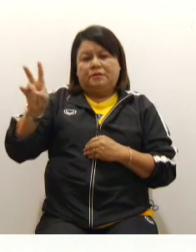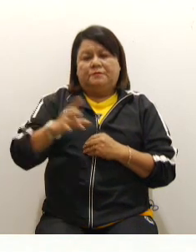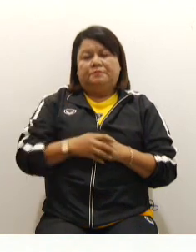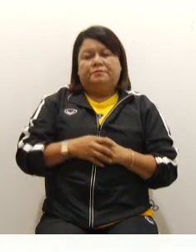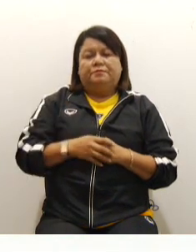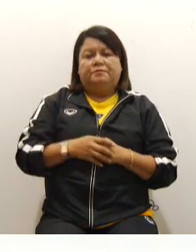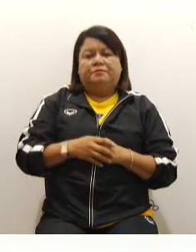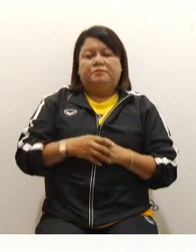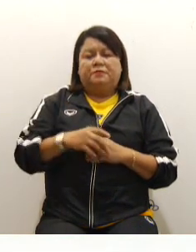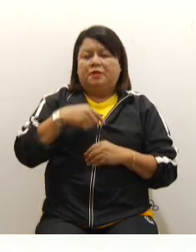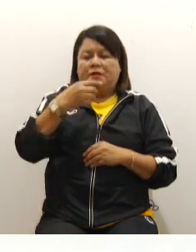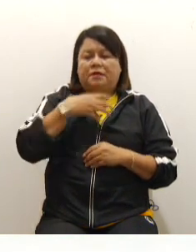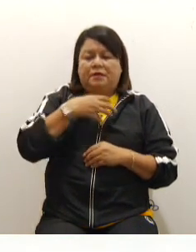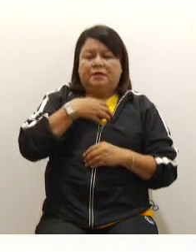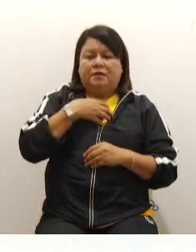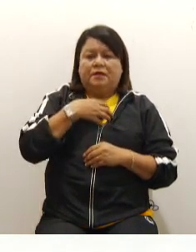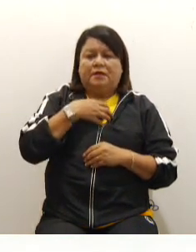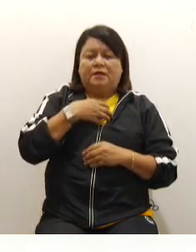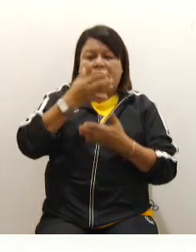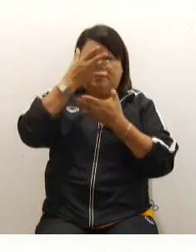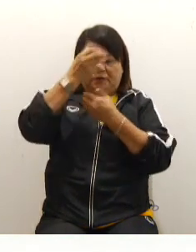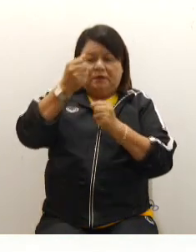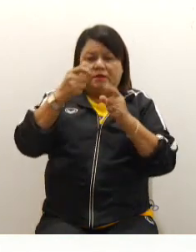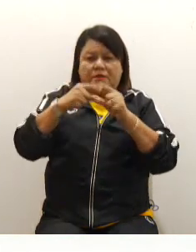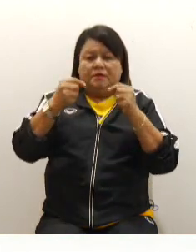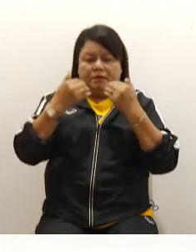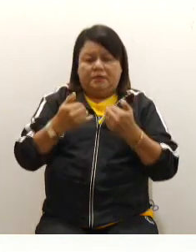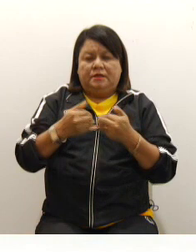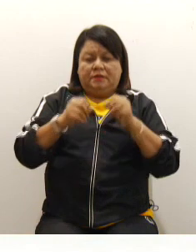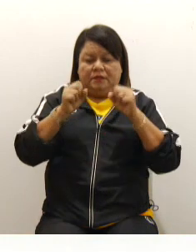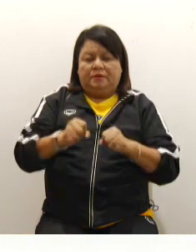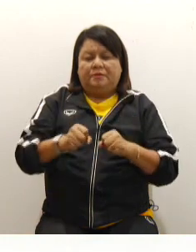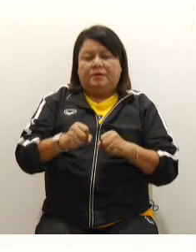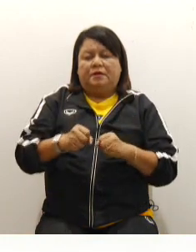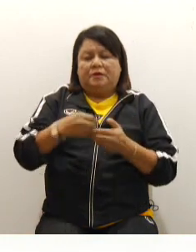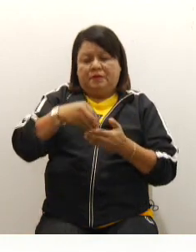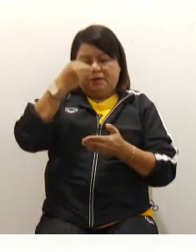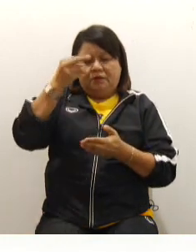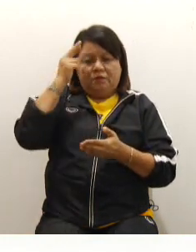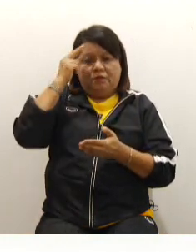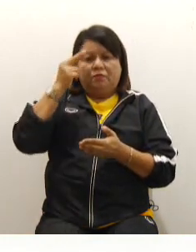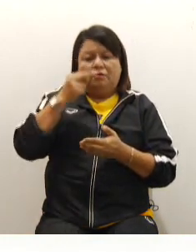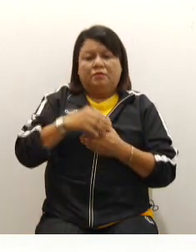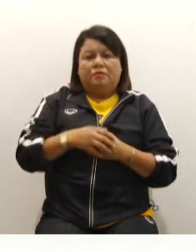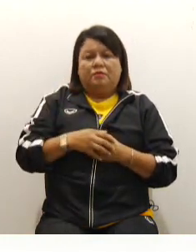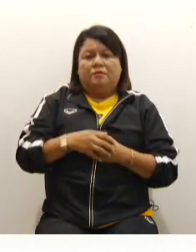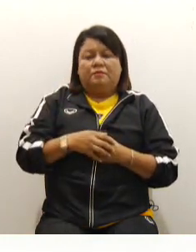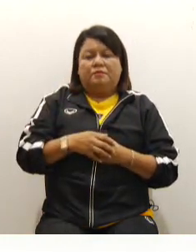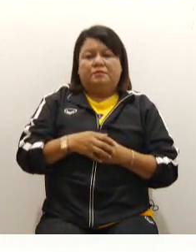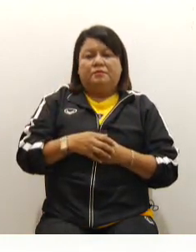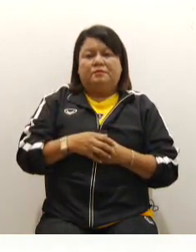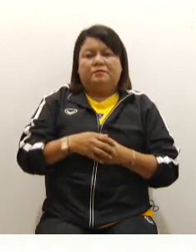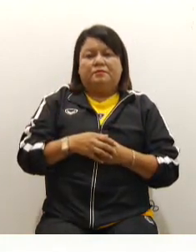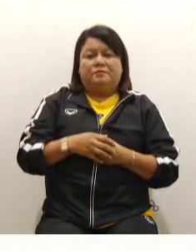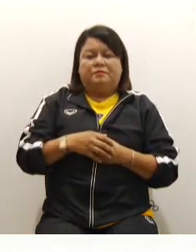ใครอยากจะสนใจเรื่องนี้ก็สามารถสตัดดี้ได้เลยนะคะเขาจะมีเขาเรียก SPRAIL Checklist